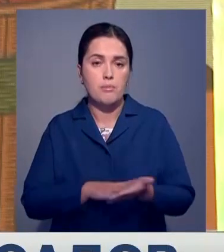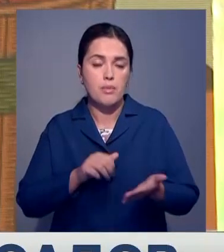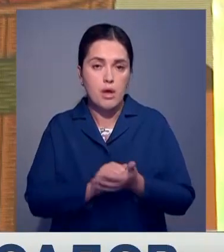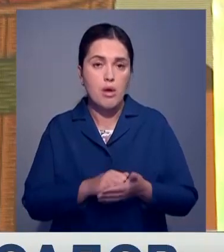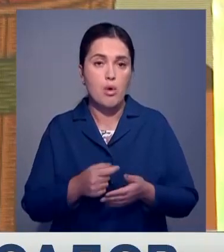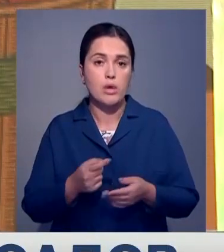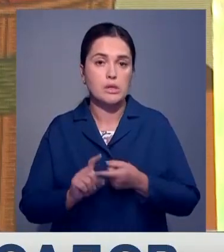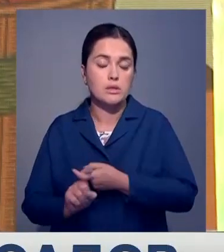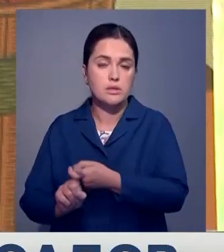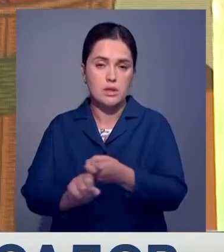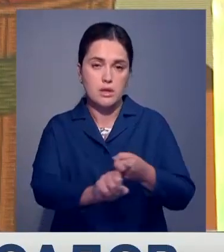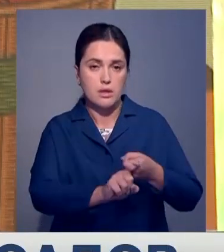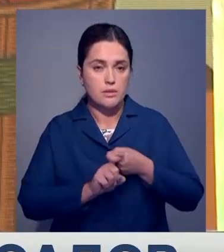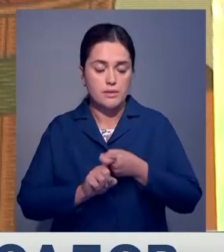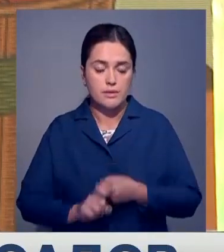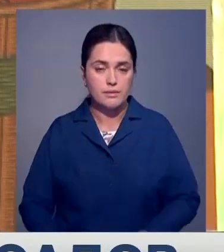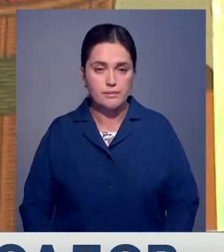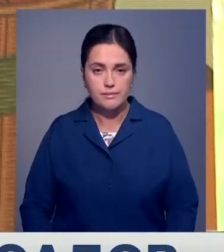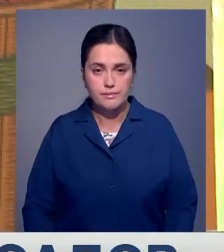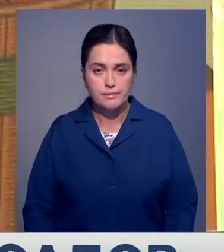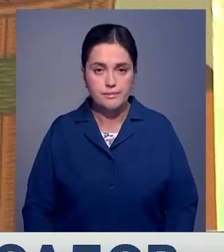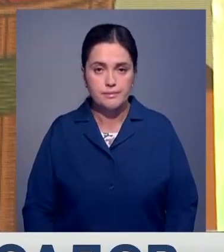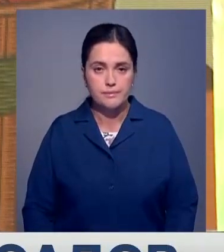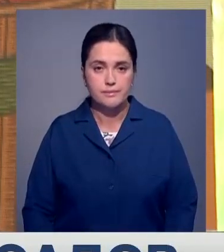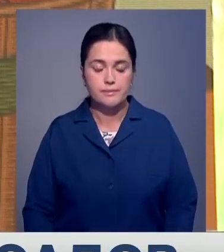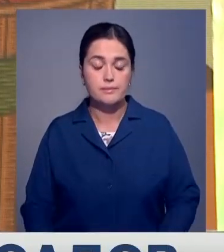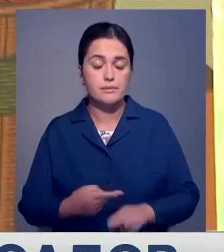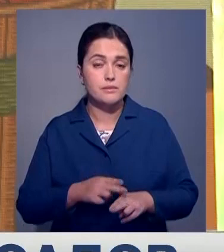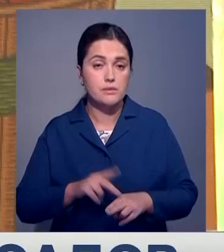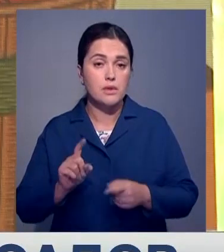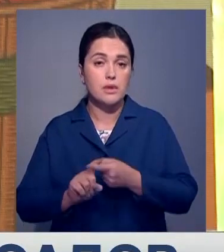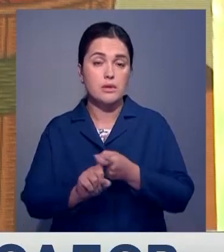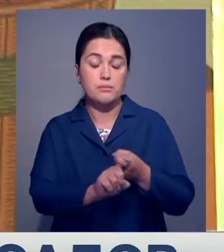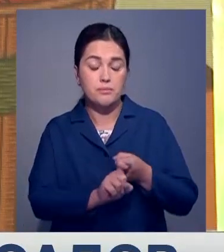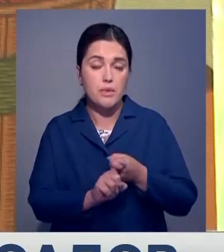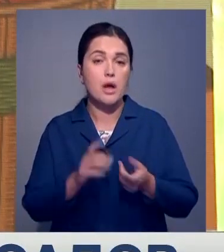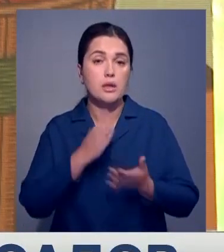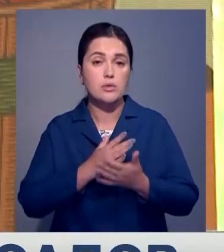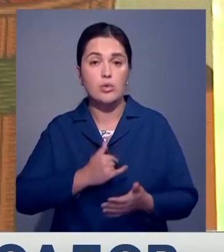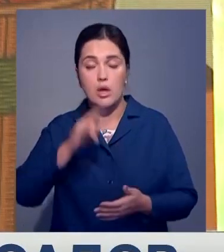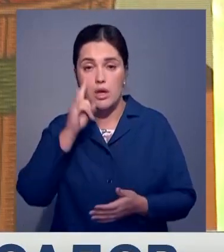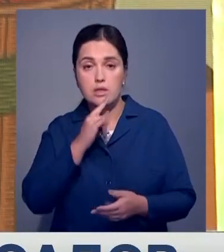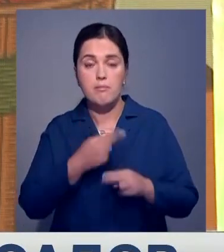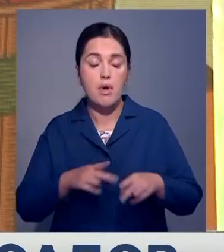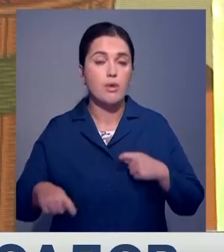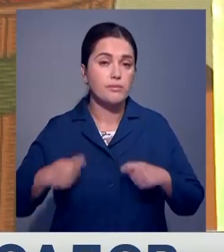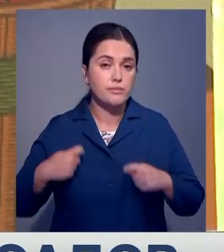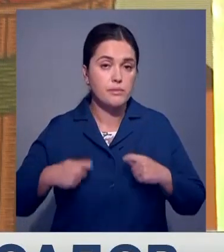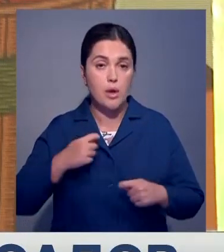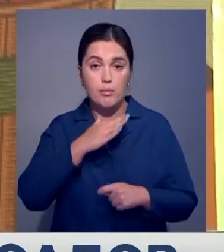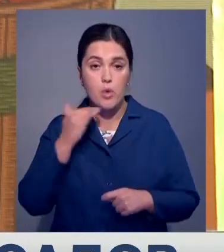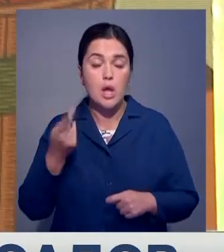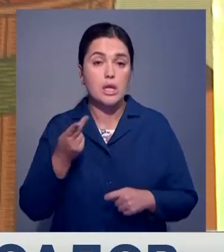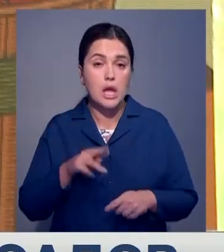реальную угрозу генофонду дикой яблони, представляющую большую ценность для страны. Для решения этой задачи в